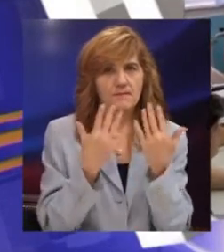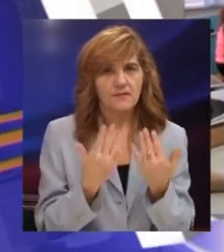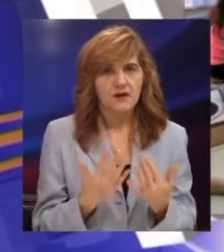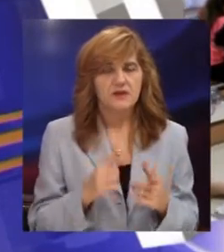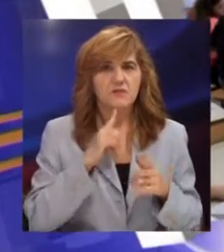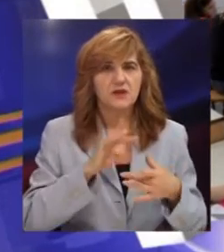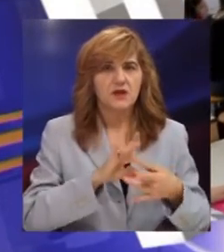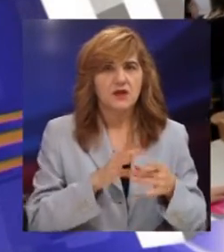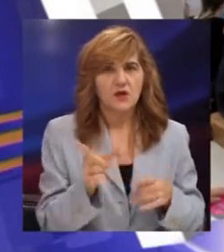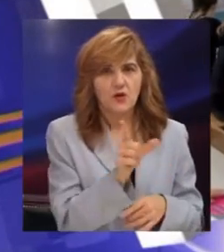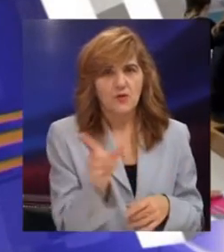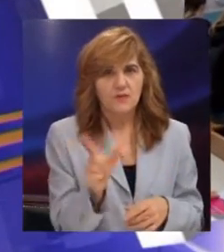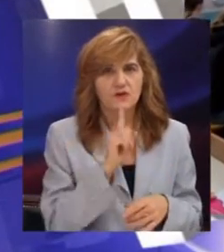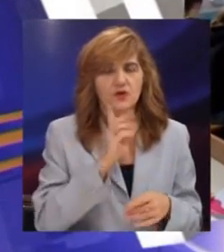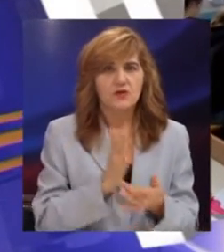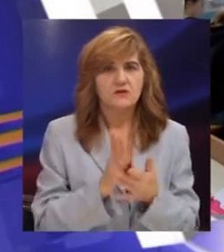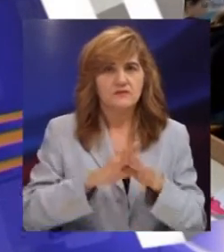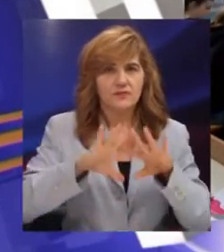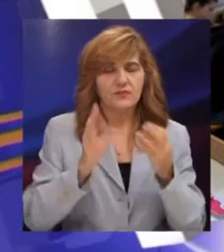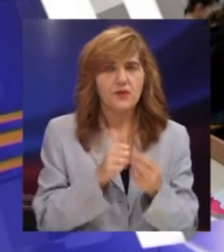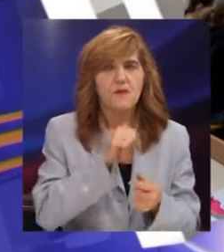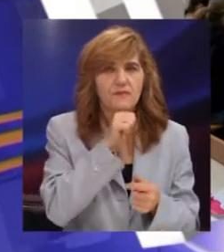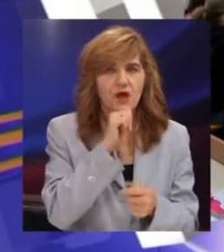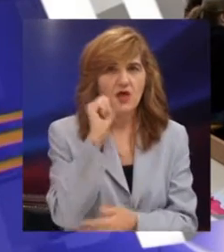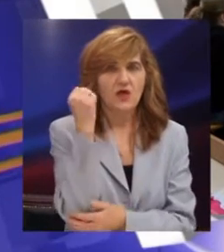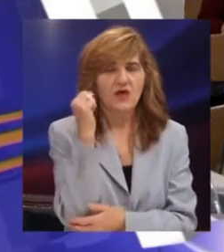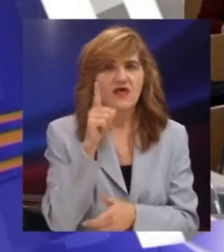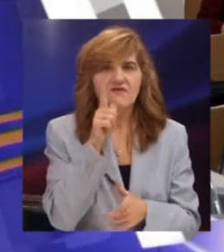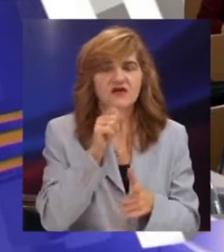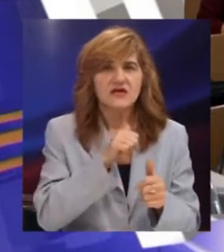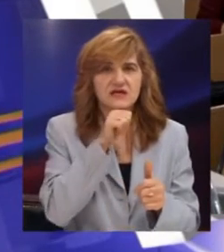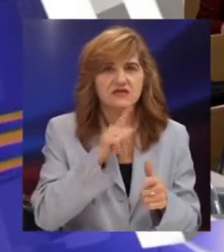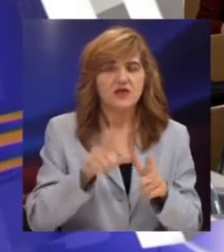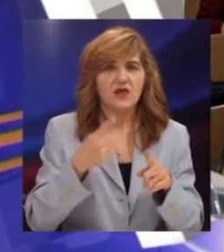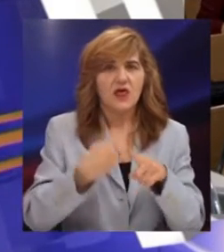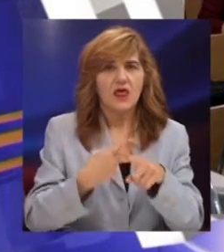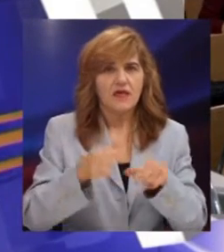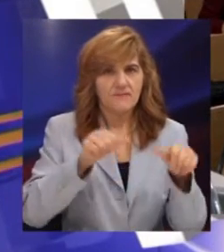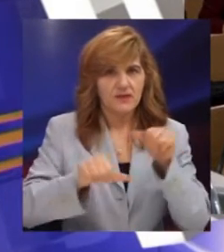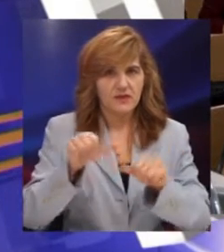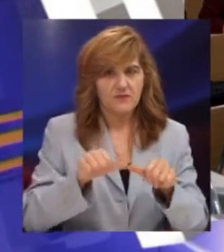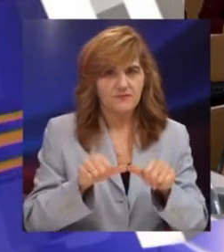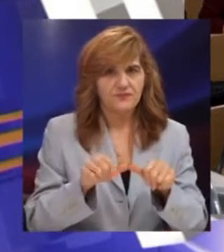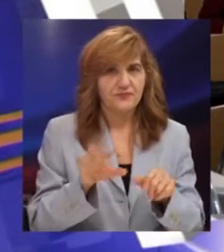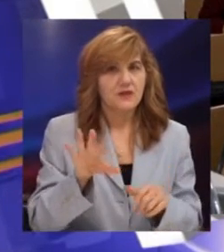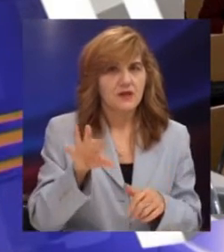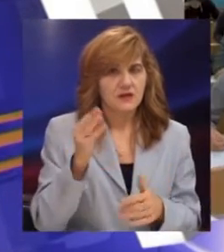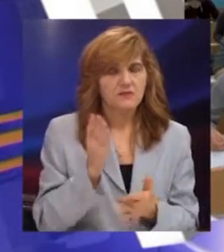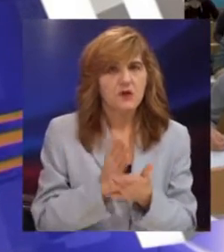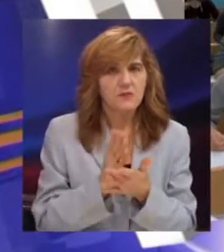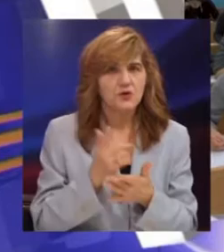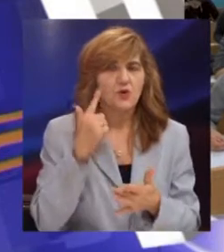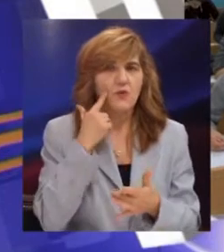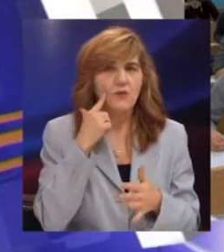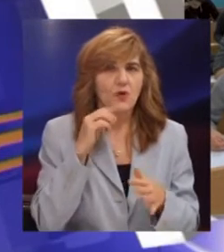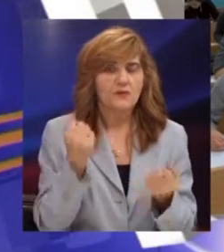test iz matematike i kombinovani test koji obuhvata gradivo iz biologije, geografije, istorije, fizike i hemije. Polaganju male mature